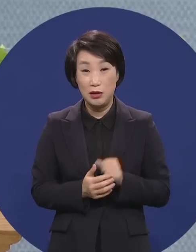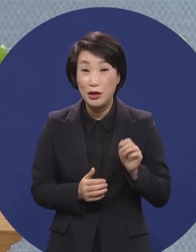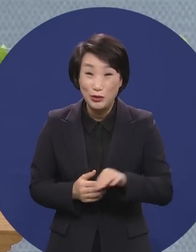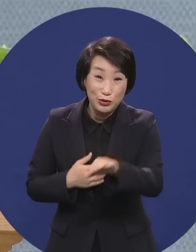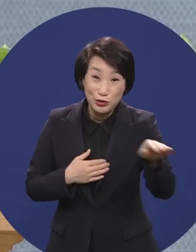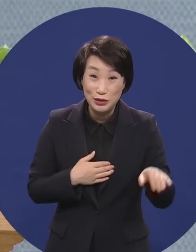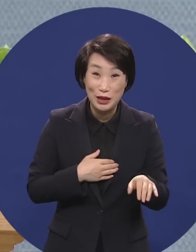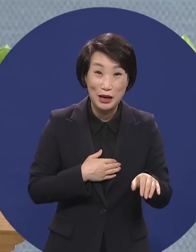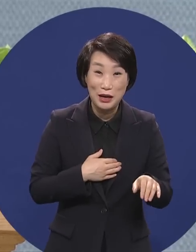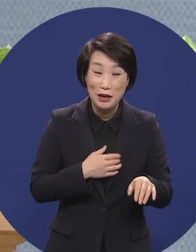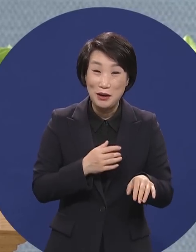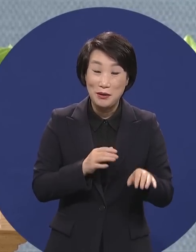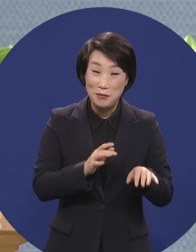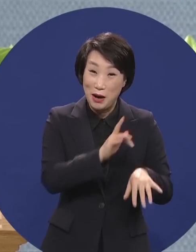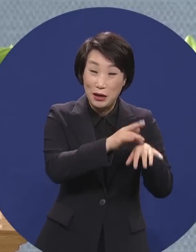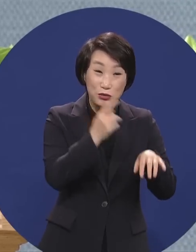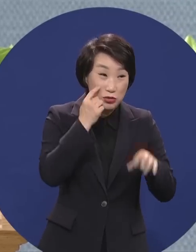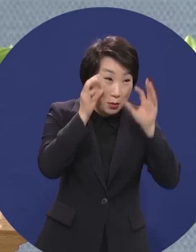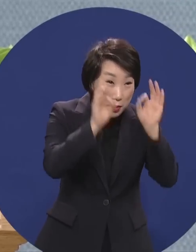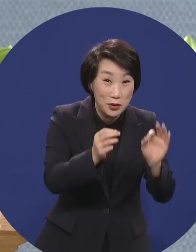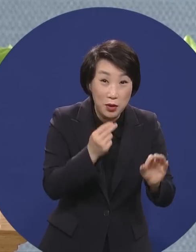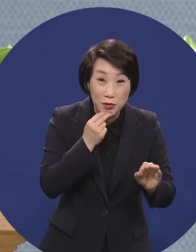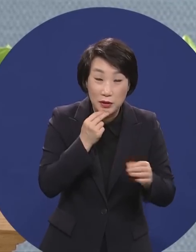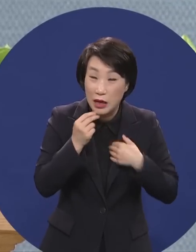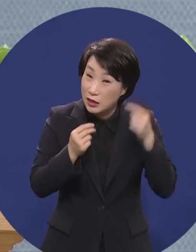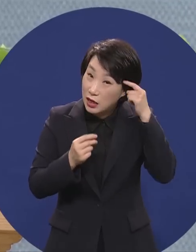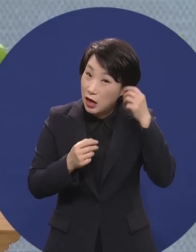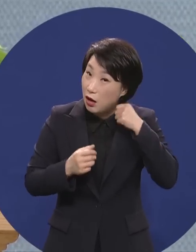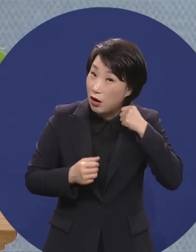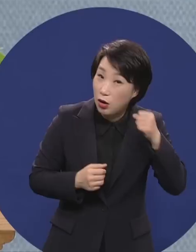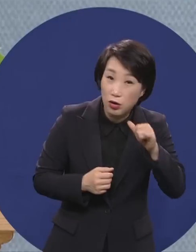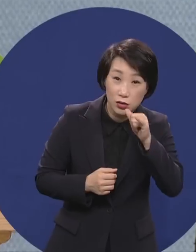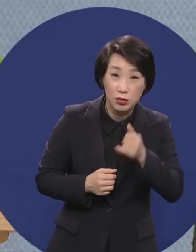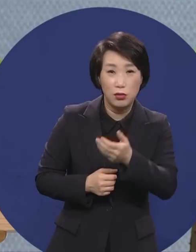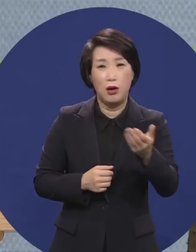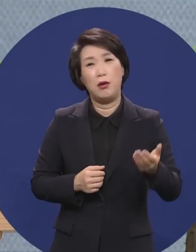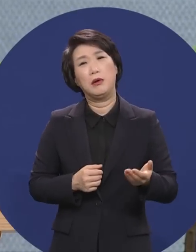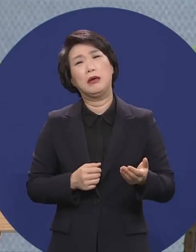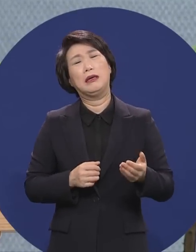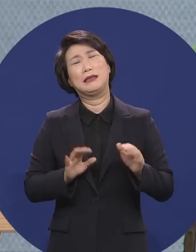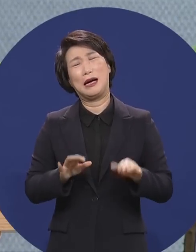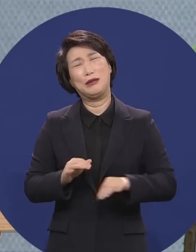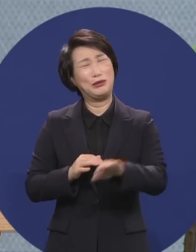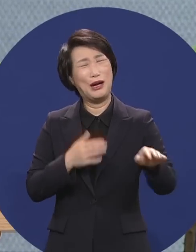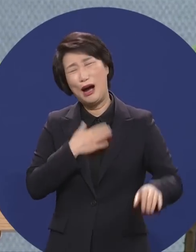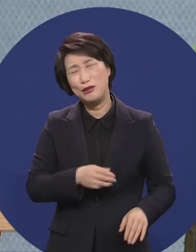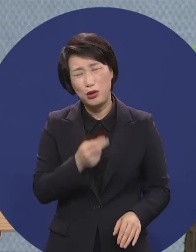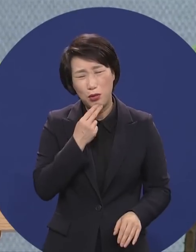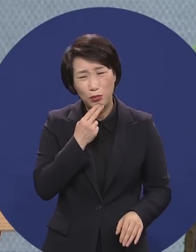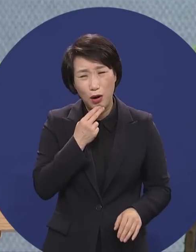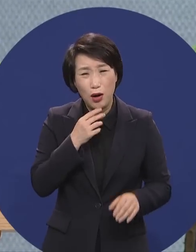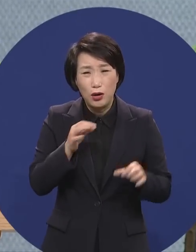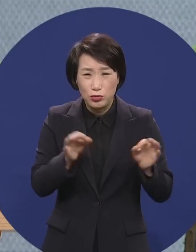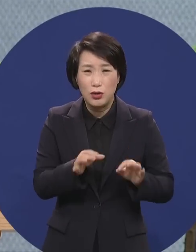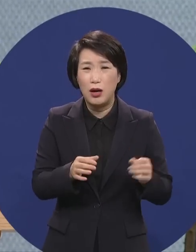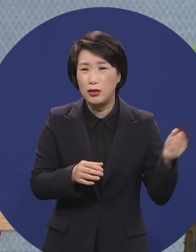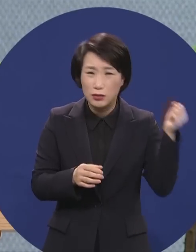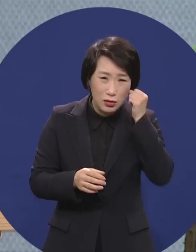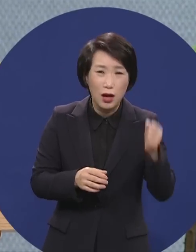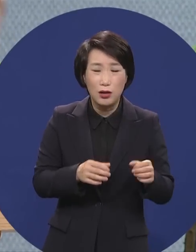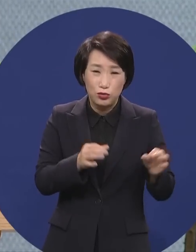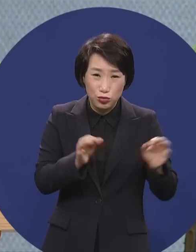눈에 보이지 않고 내 생각을 작동하는 모습은 참으로 우리가 알지 못하면 어느 순간에 당할지